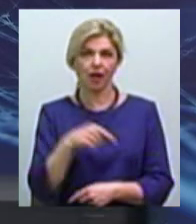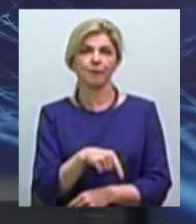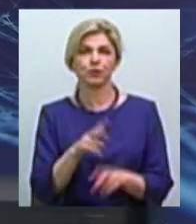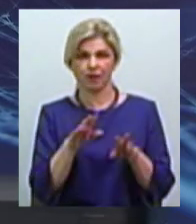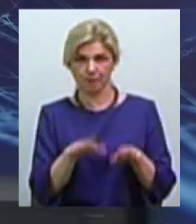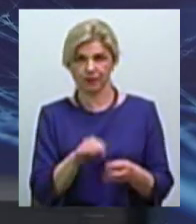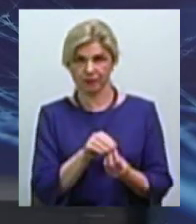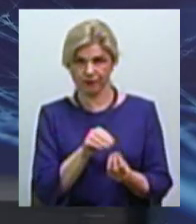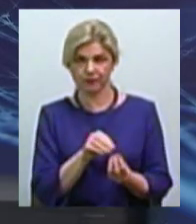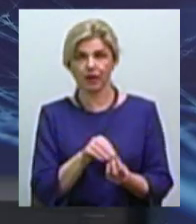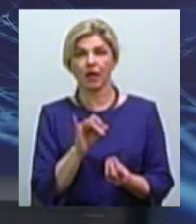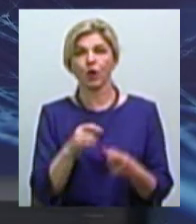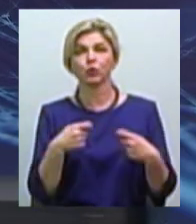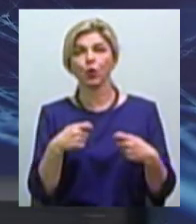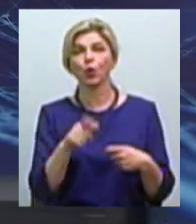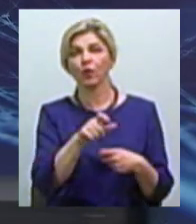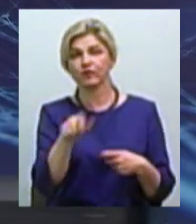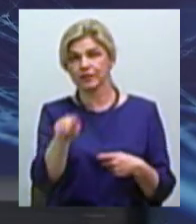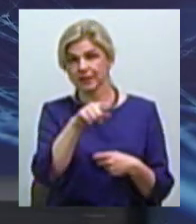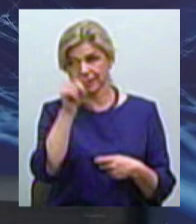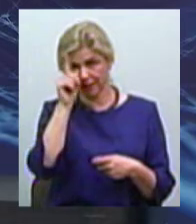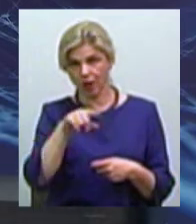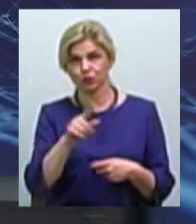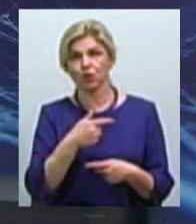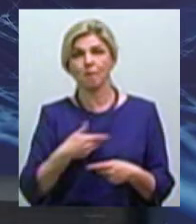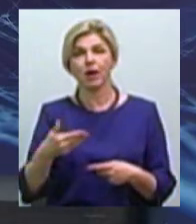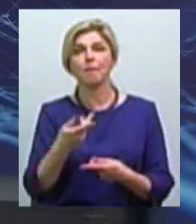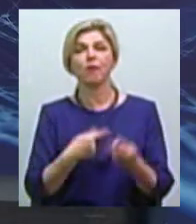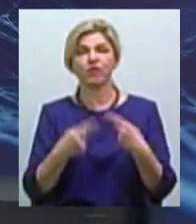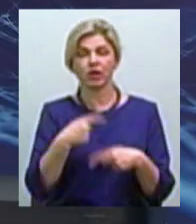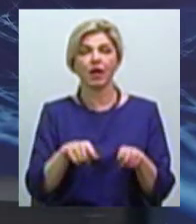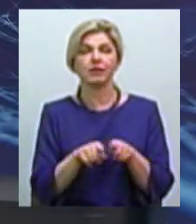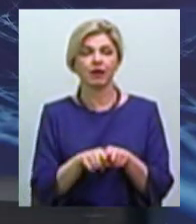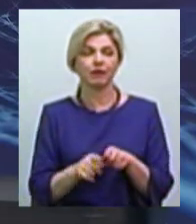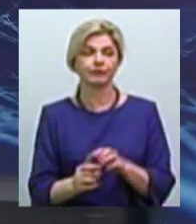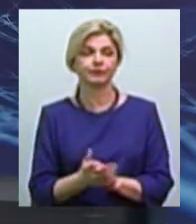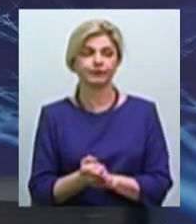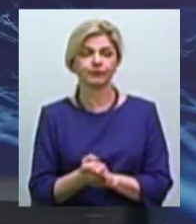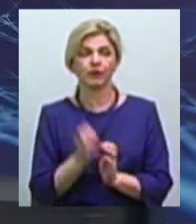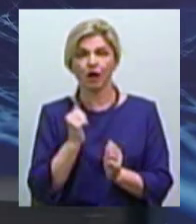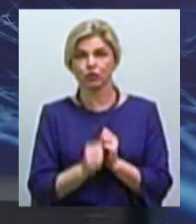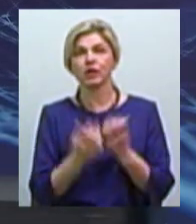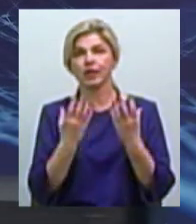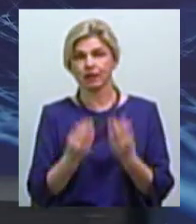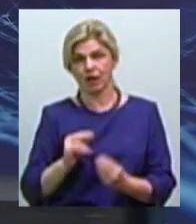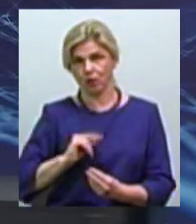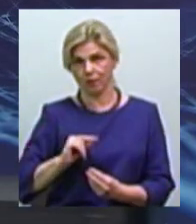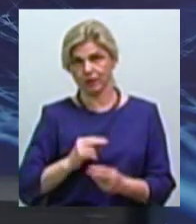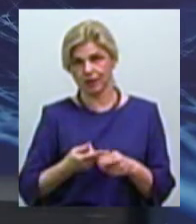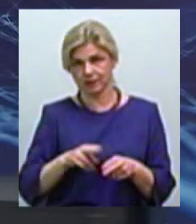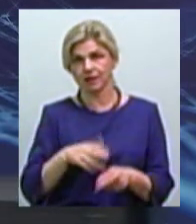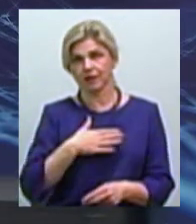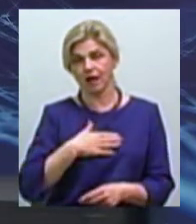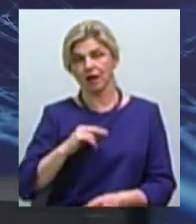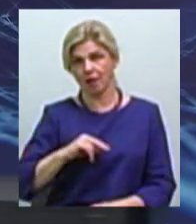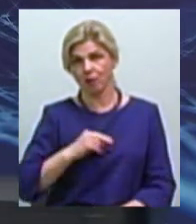і торговці знають, що ми повертаємося. Оце така ідея, щоденна робота. Це наша робота.